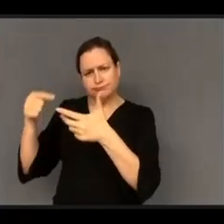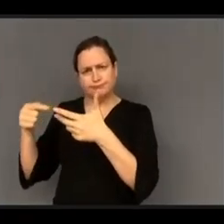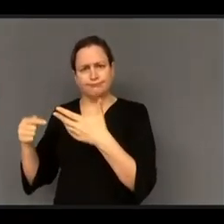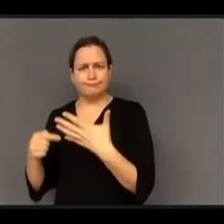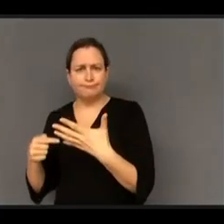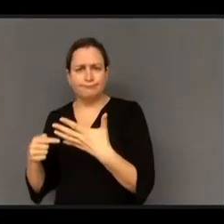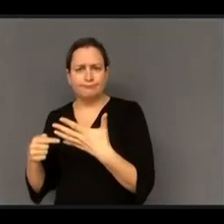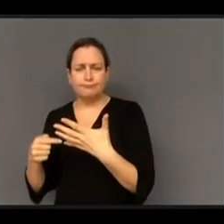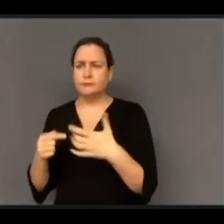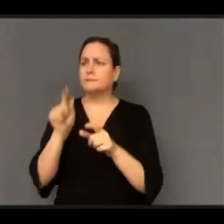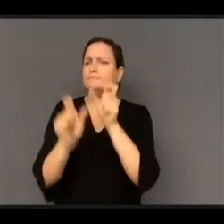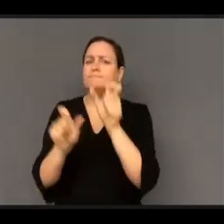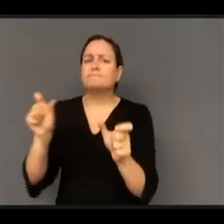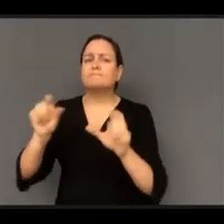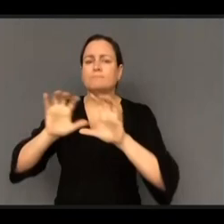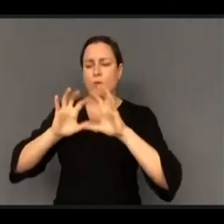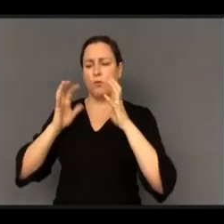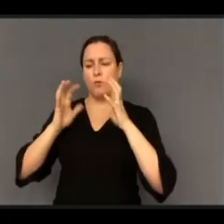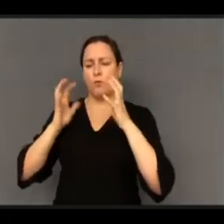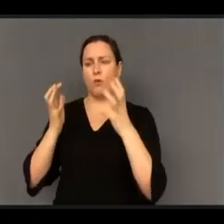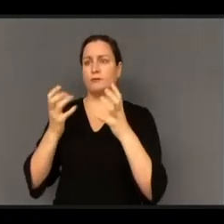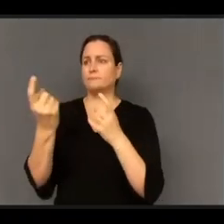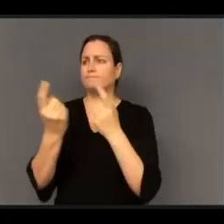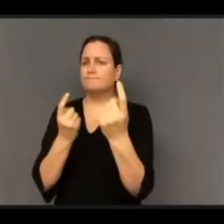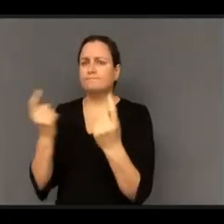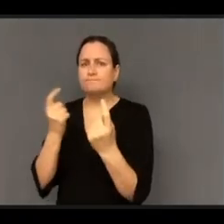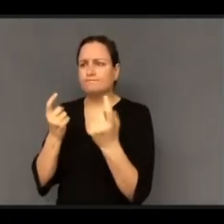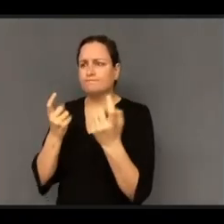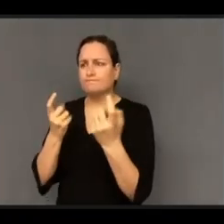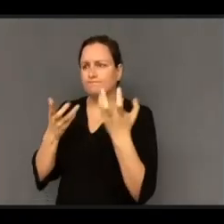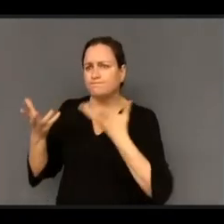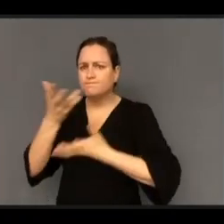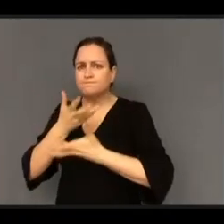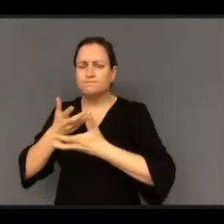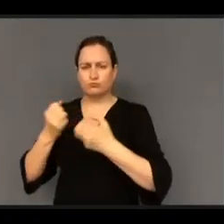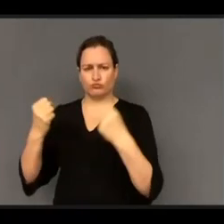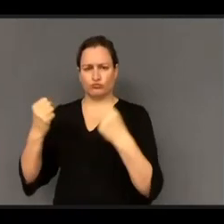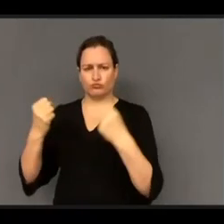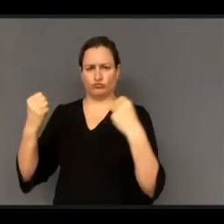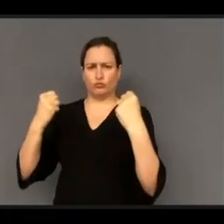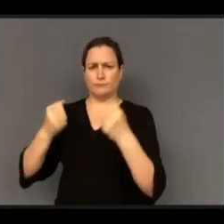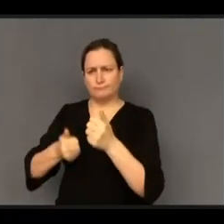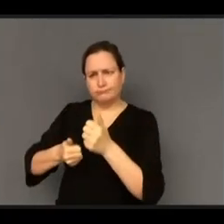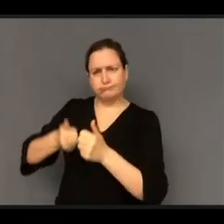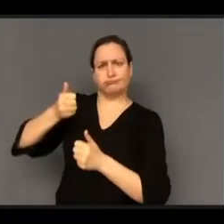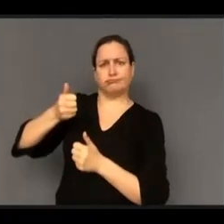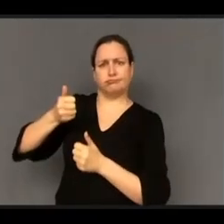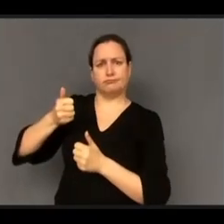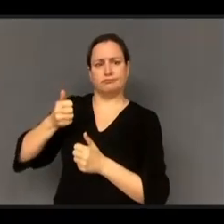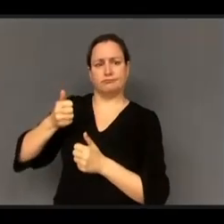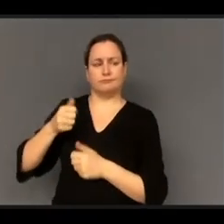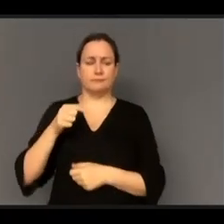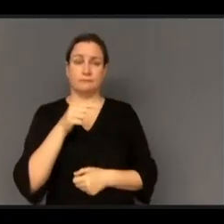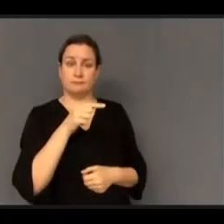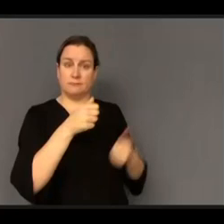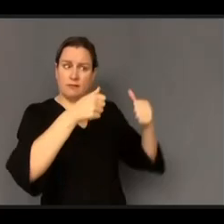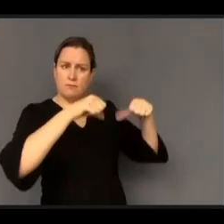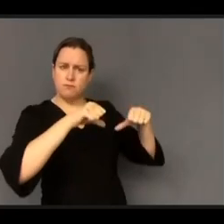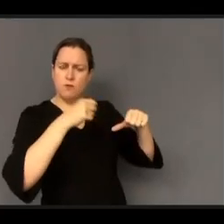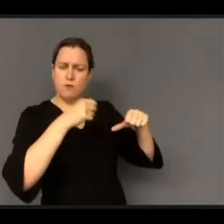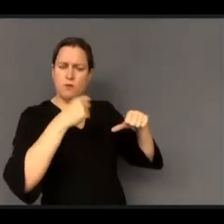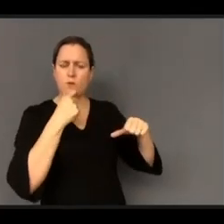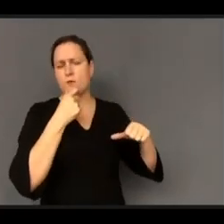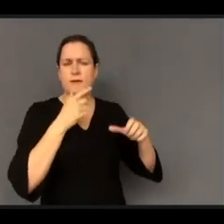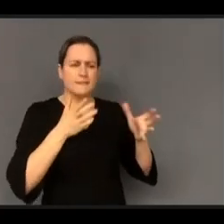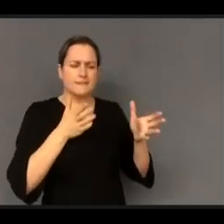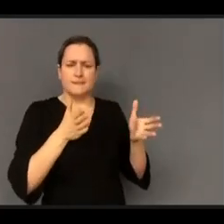することで、リスクを低減しつつインターネットの恩恵を最大化